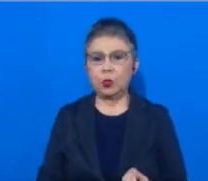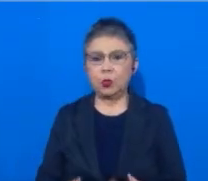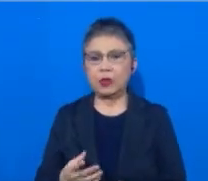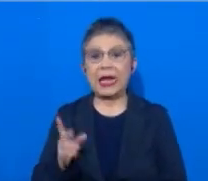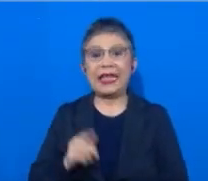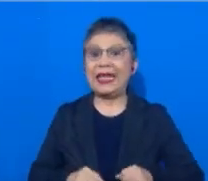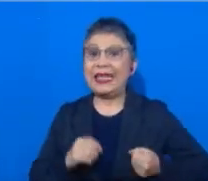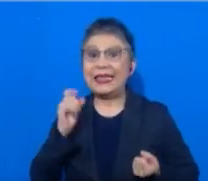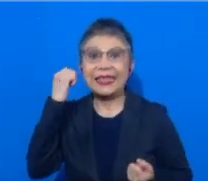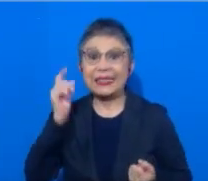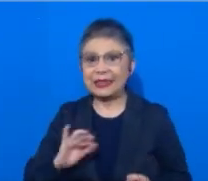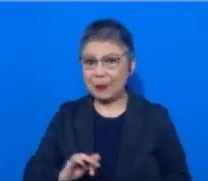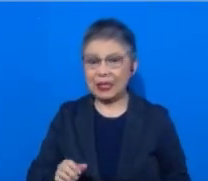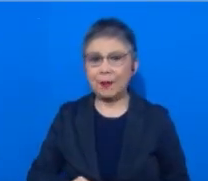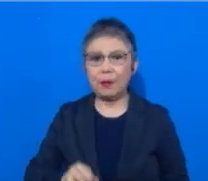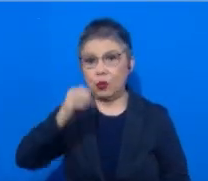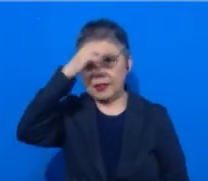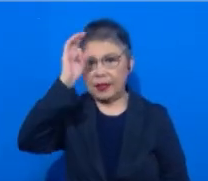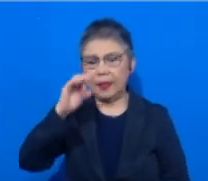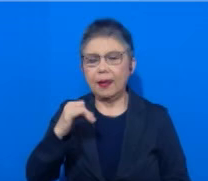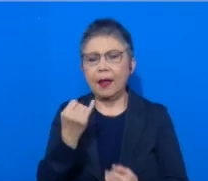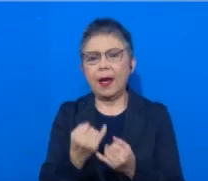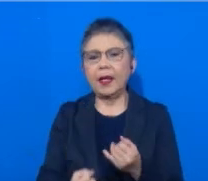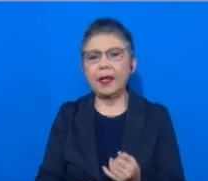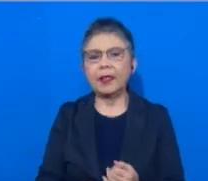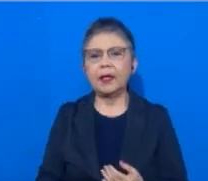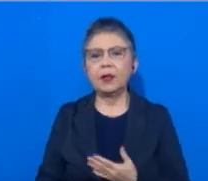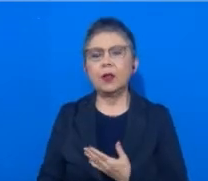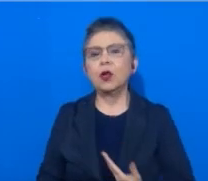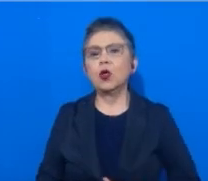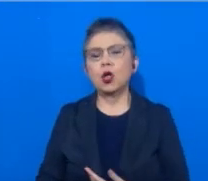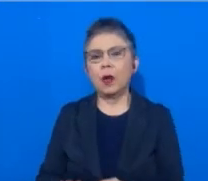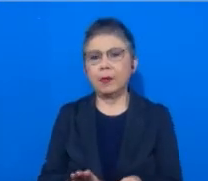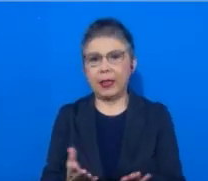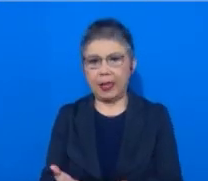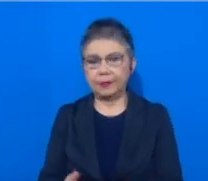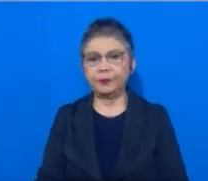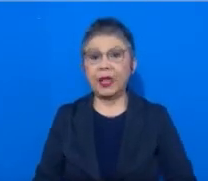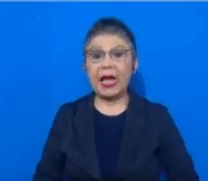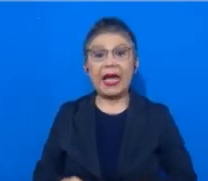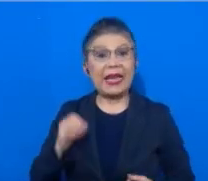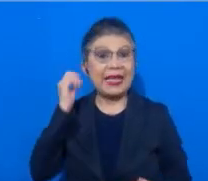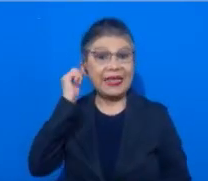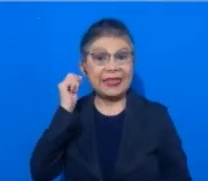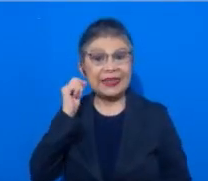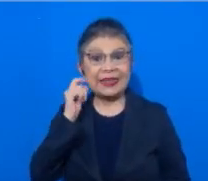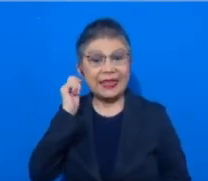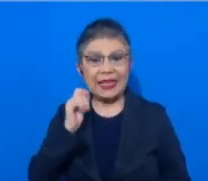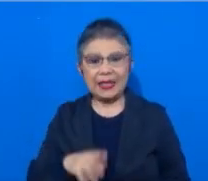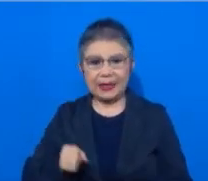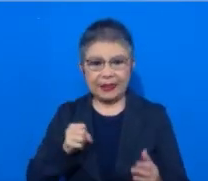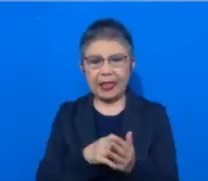oleh istrinya yang juga seorang anggota polisi akhirnya tewas sementara sang istri Briptu FN dijerat dengan pasal